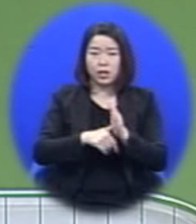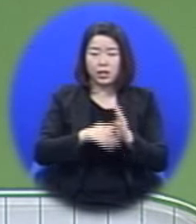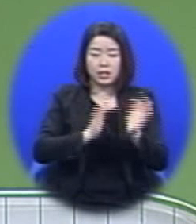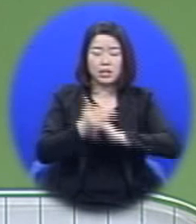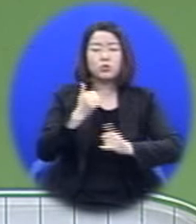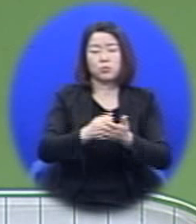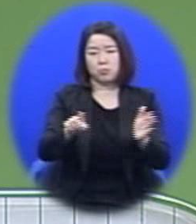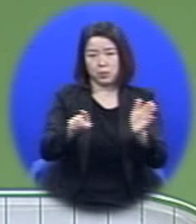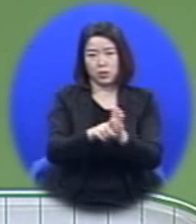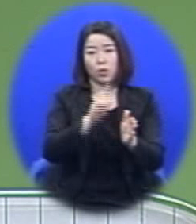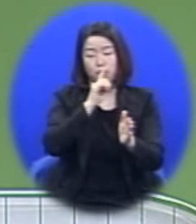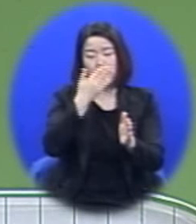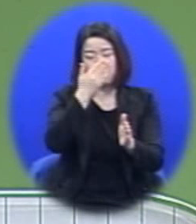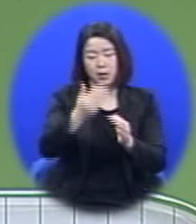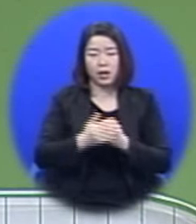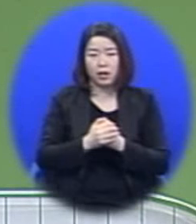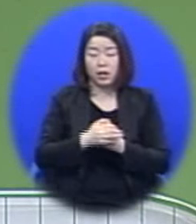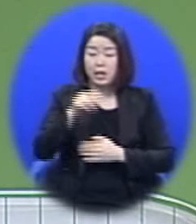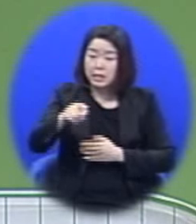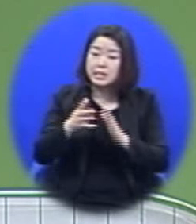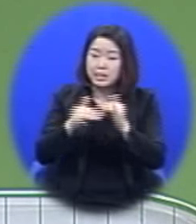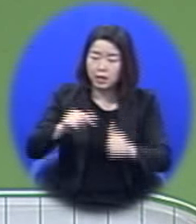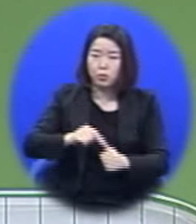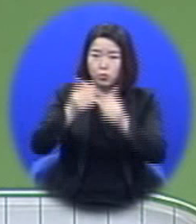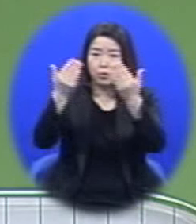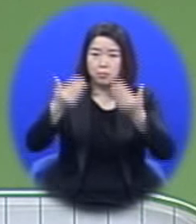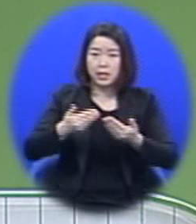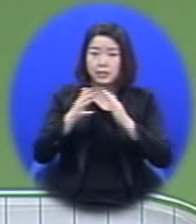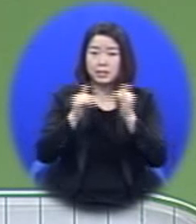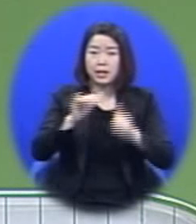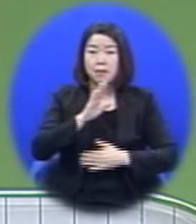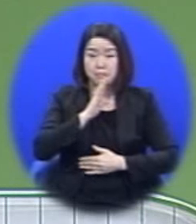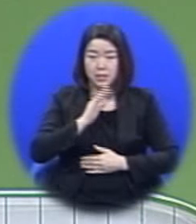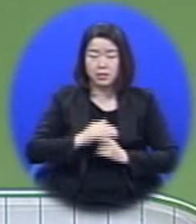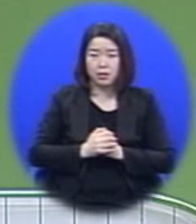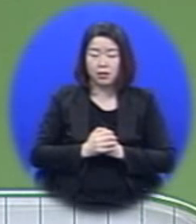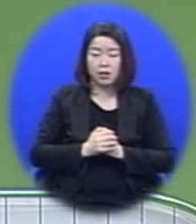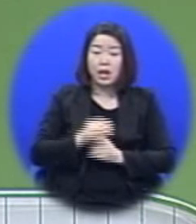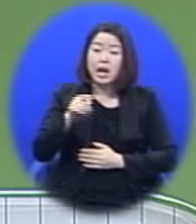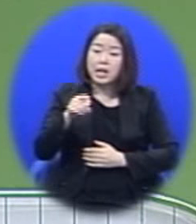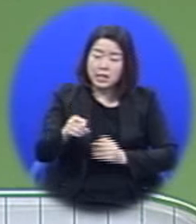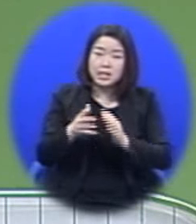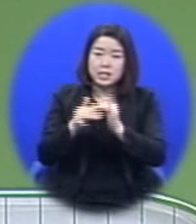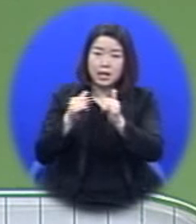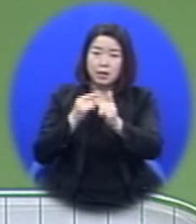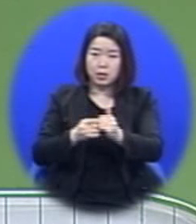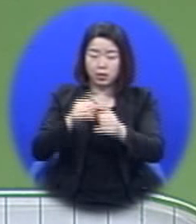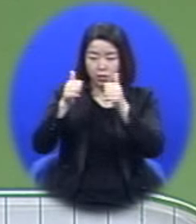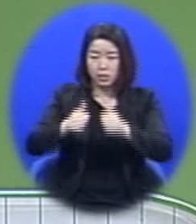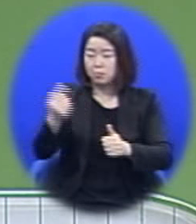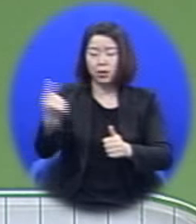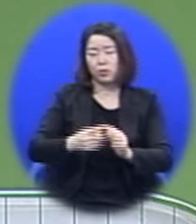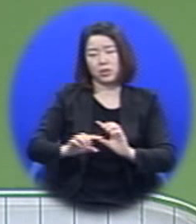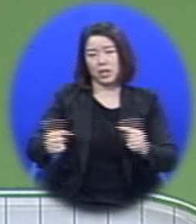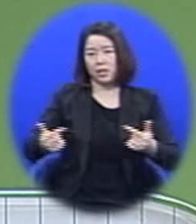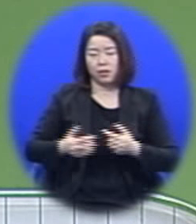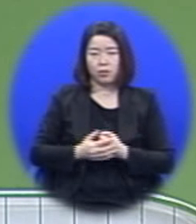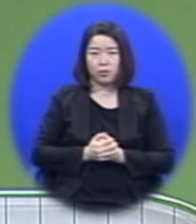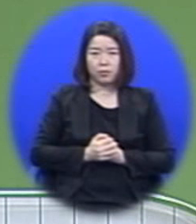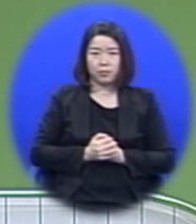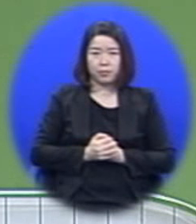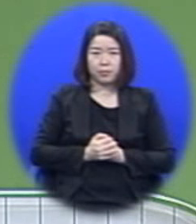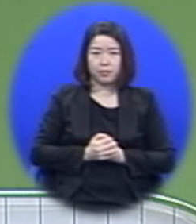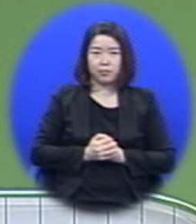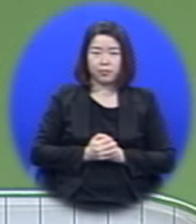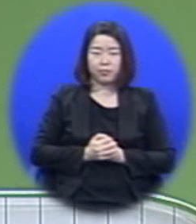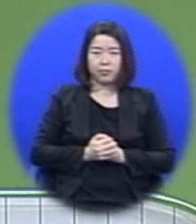거예요. 이 사람이 구원받은 사람이에요. 이 사람에게는 심판이 임하지 않아요.